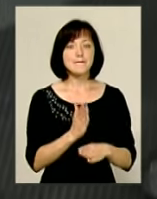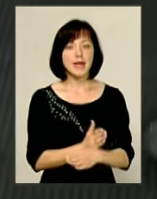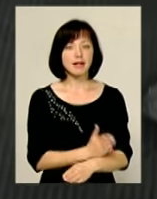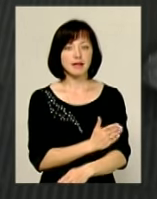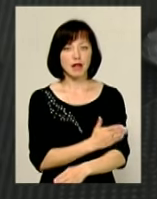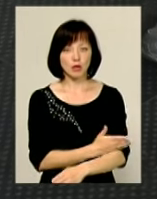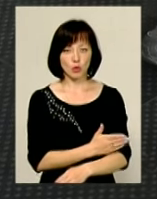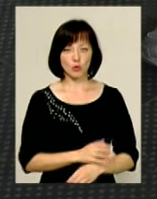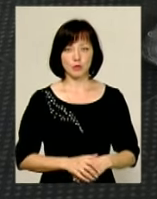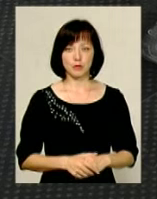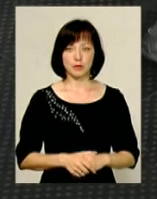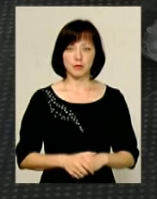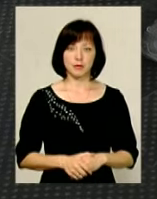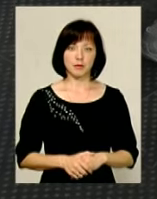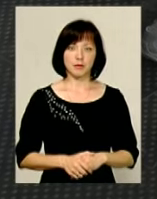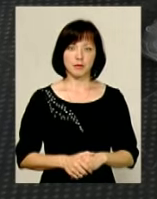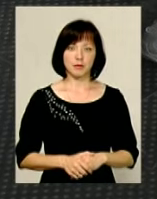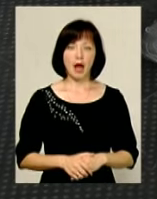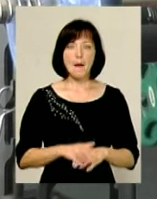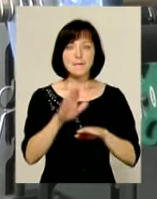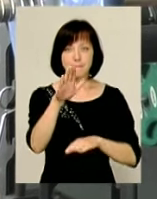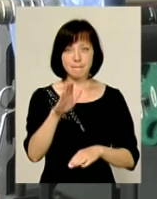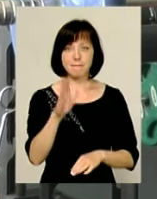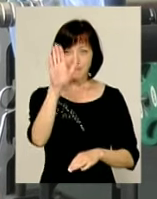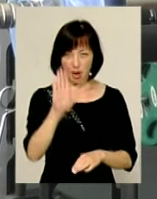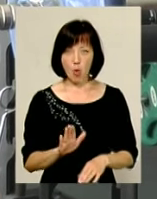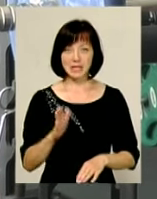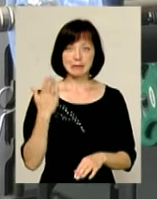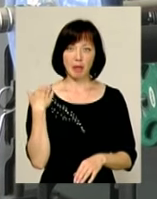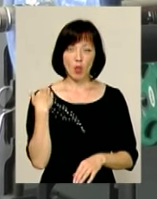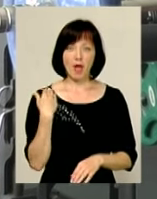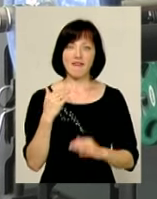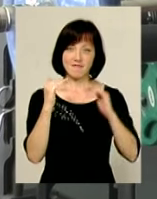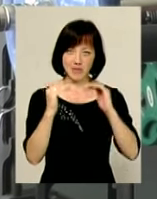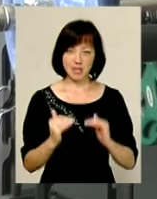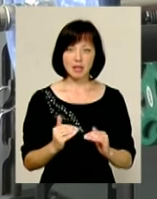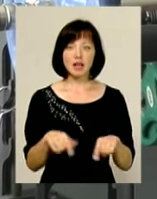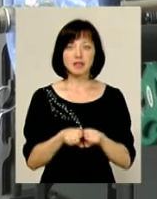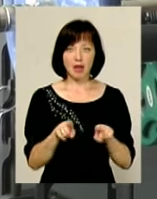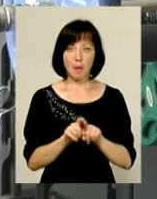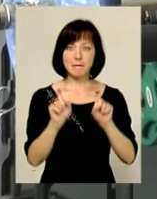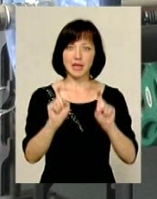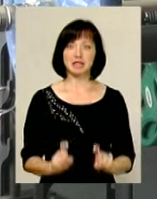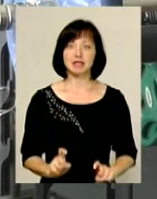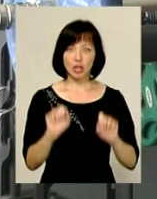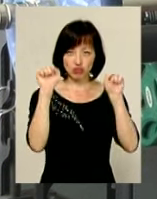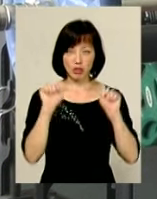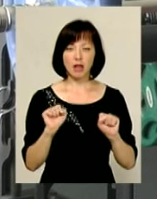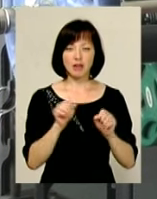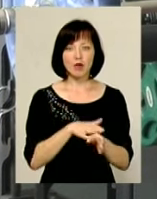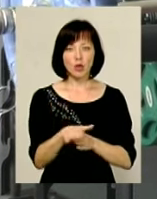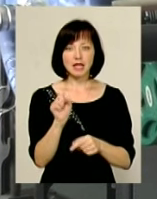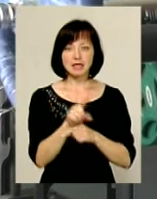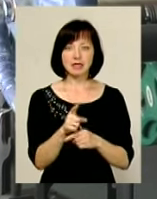бёдрам, по голеням, с прямой спиной вниз. Не менш важливе для паурліфтера і присідання зі штангою. При його виконанні